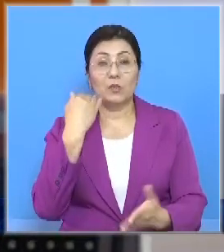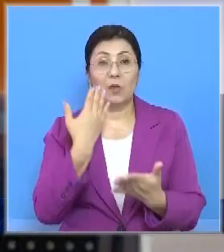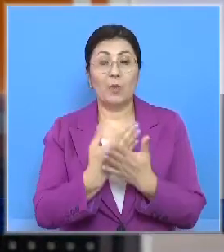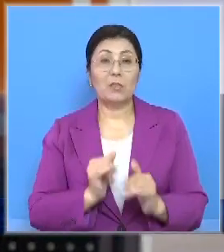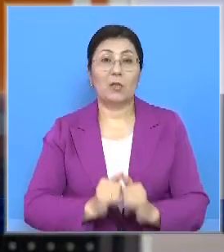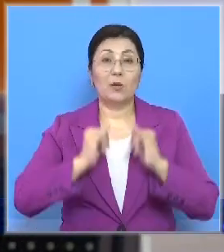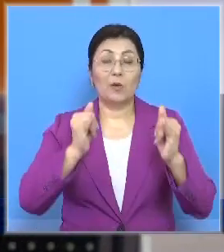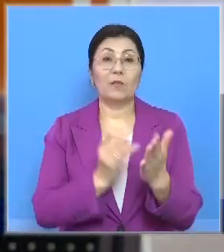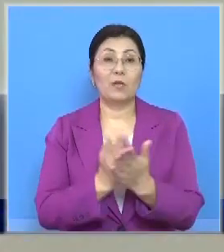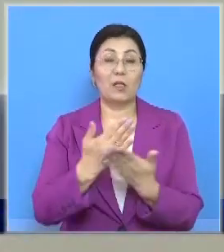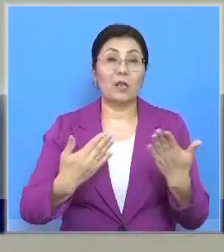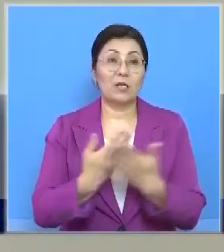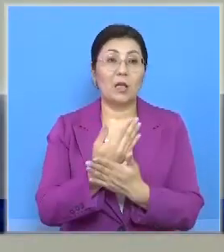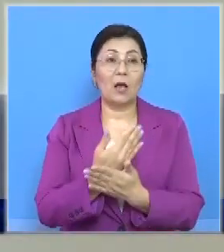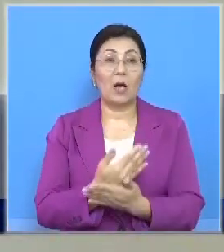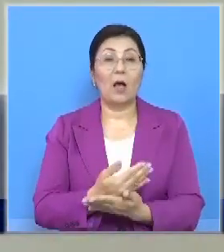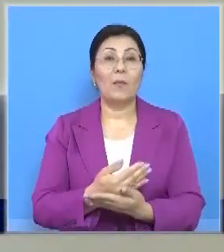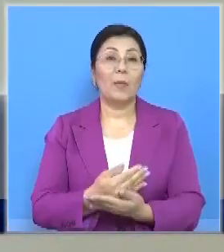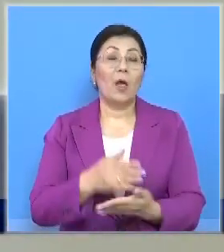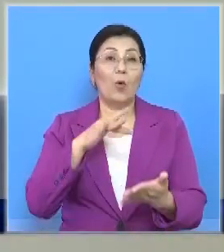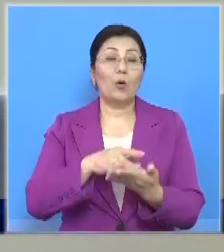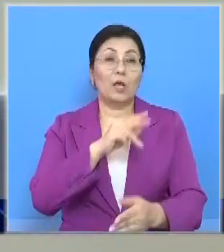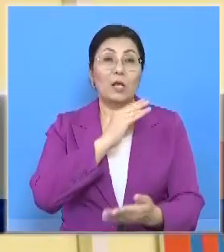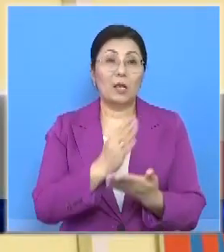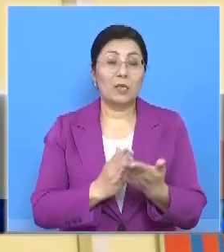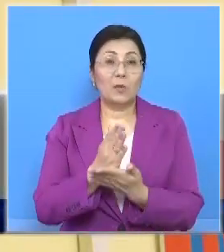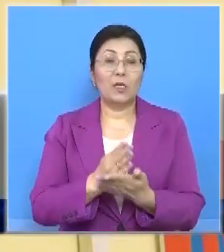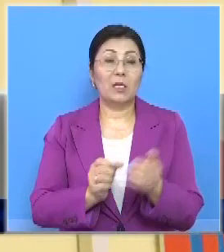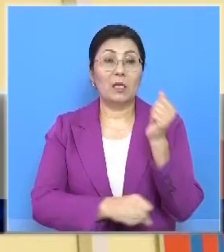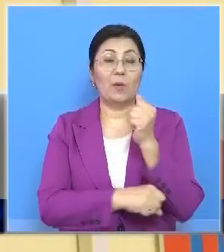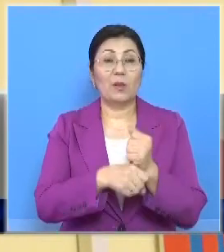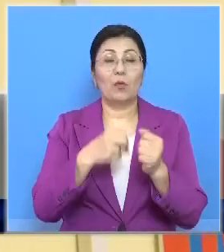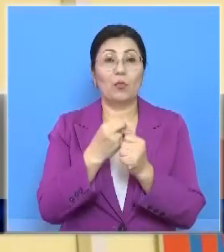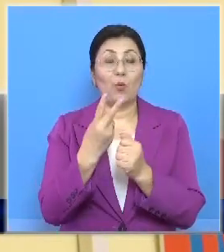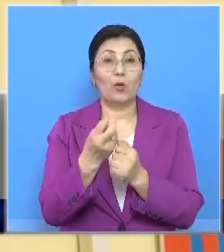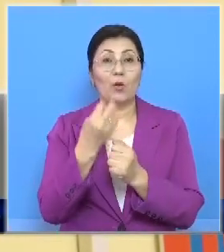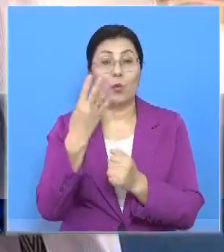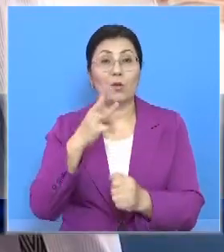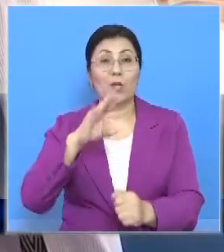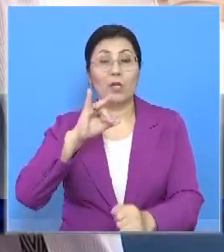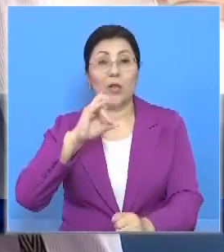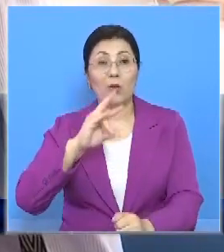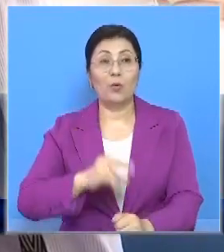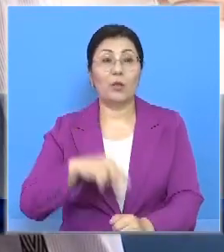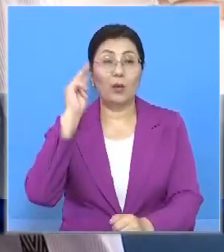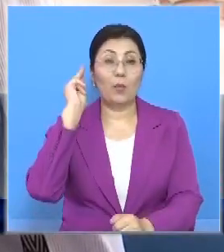алда жаңа орталықта қызмет ететін мамандар 12-ші және 14-ші маусым аралығында оқыту